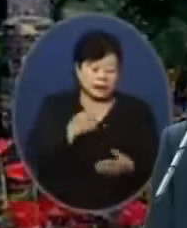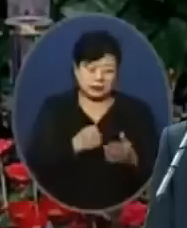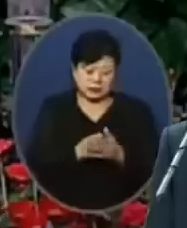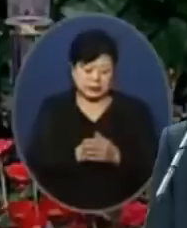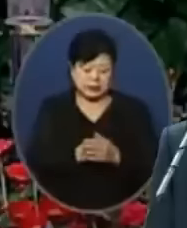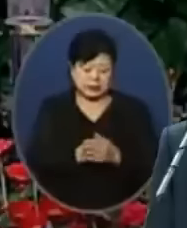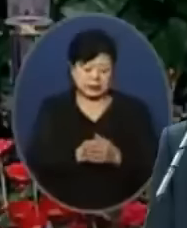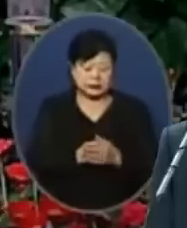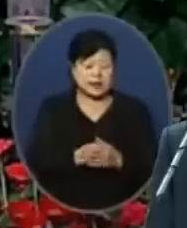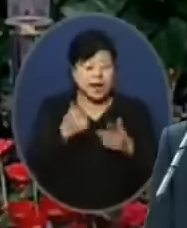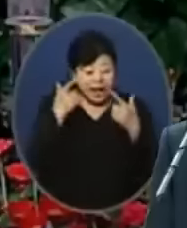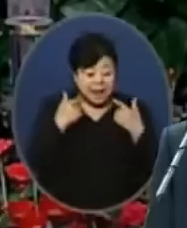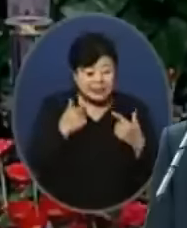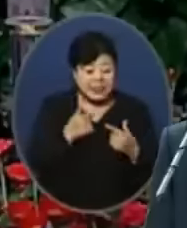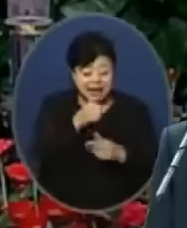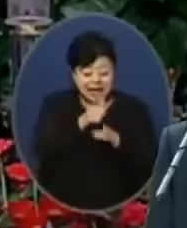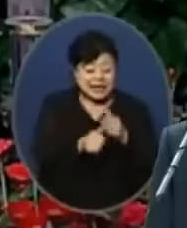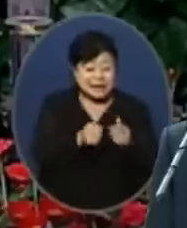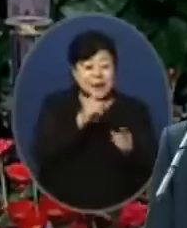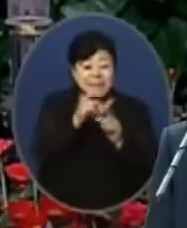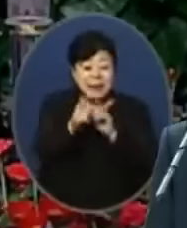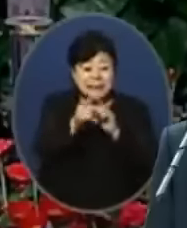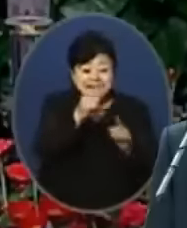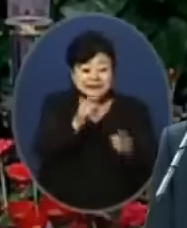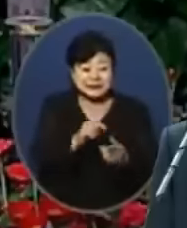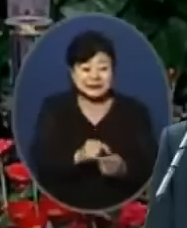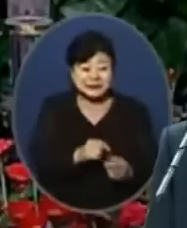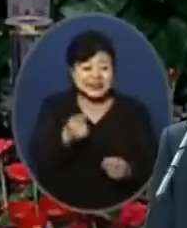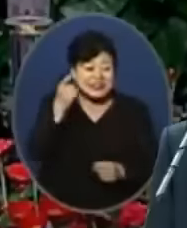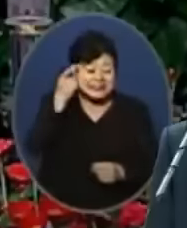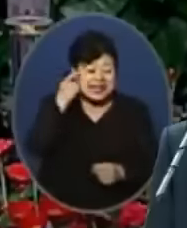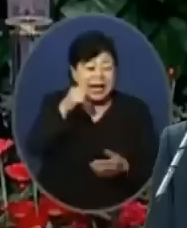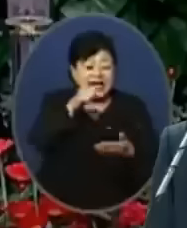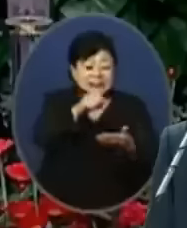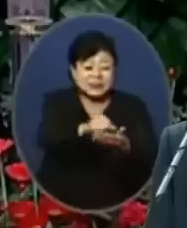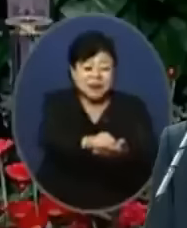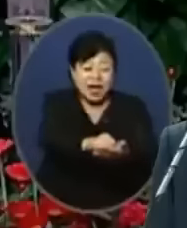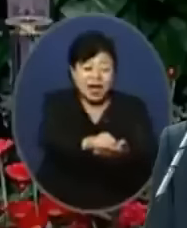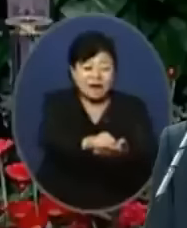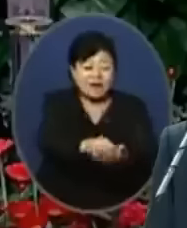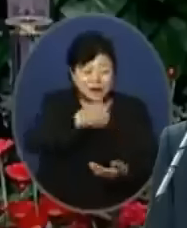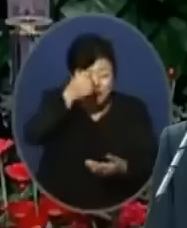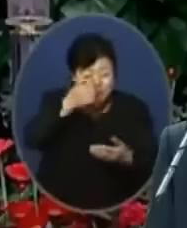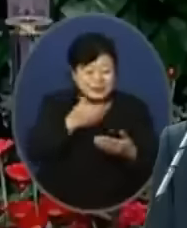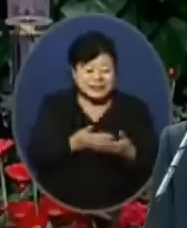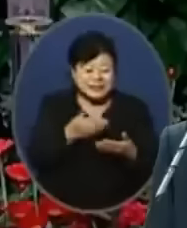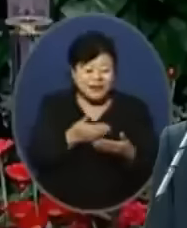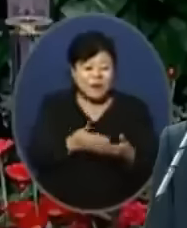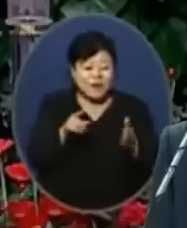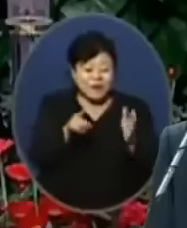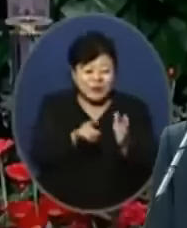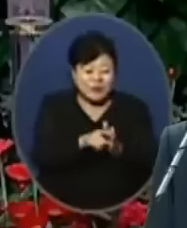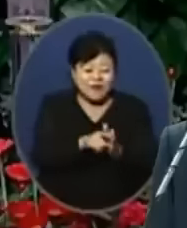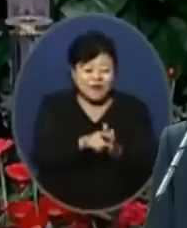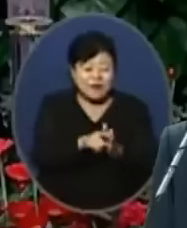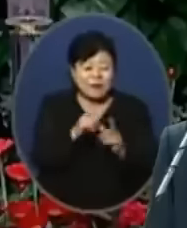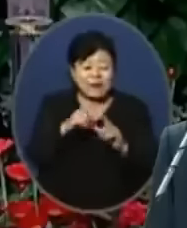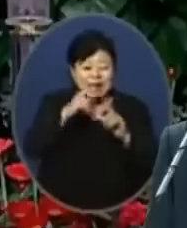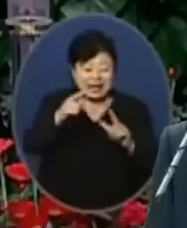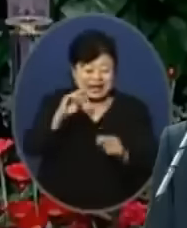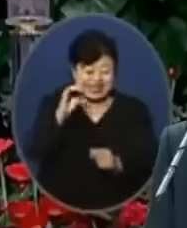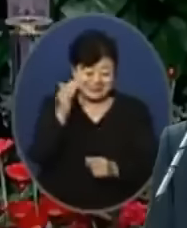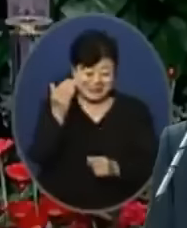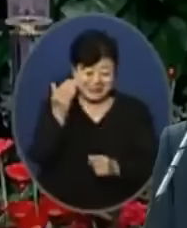그러므로 우리는 항상 하나님의 말씀으로 생각을 점령하게 하고 꿈을 그리고 믿고 말을 해야